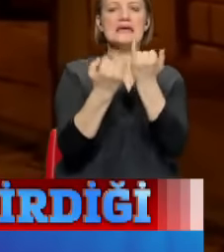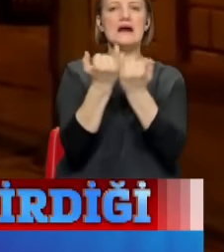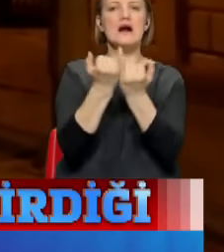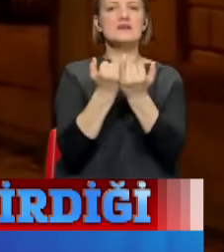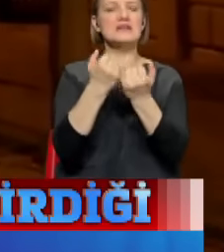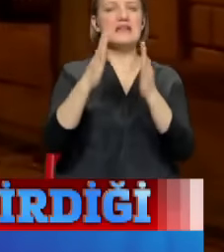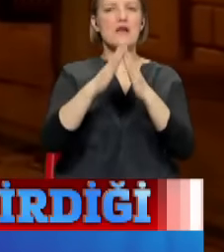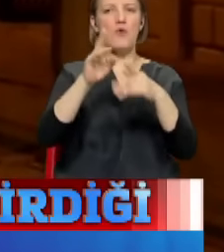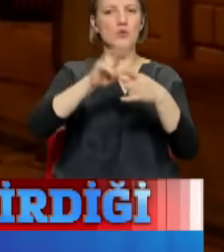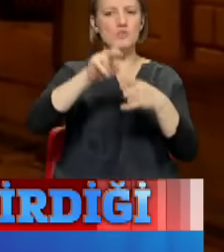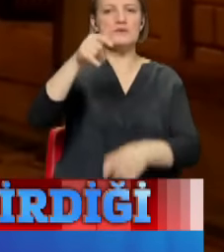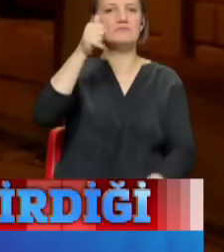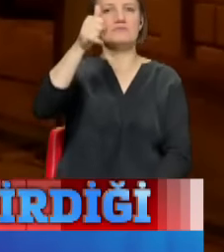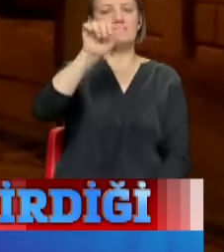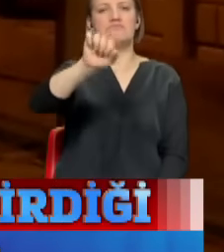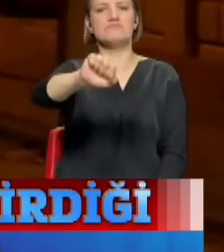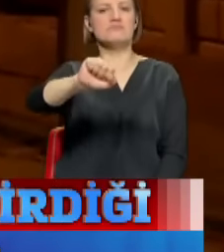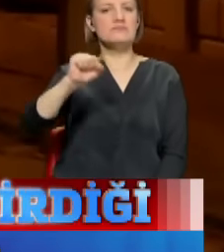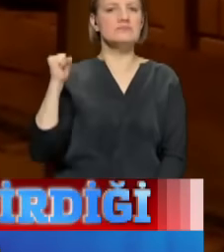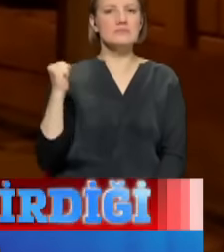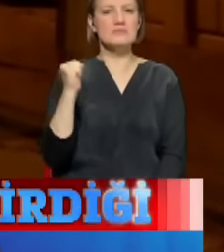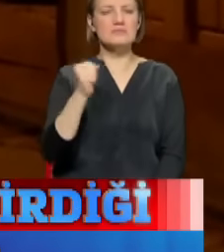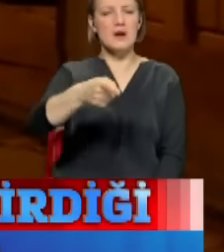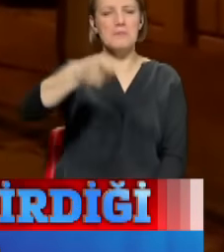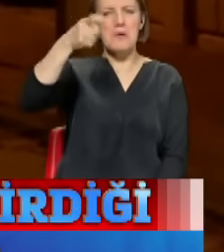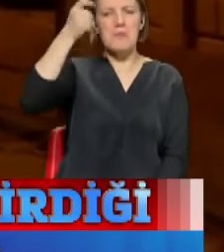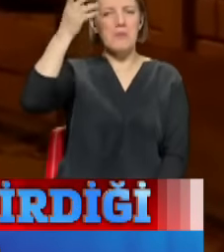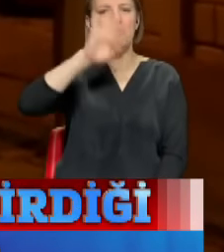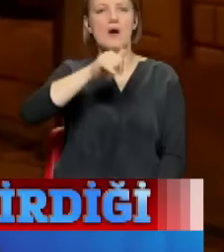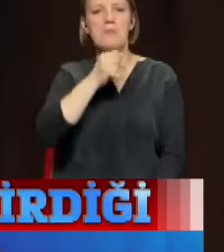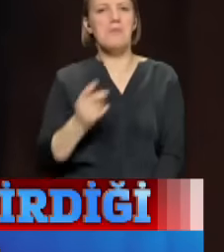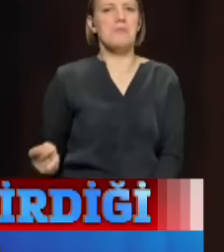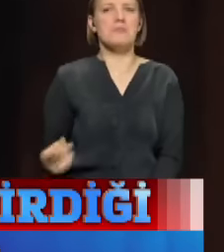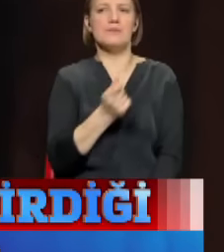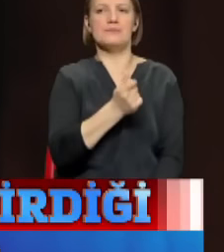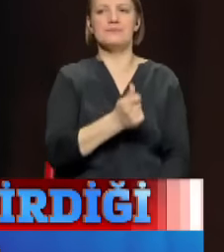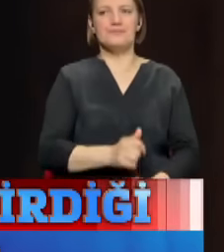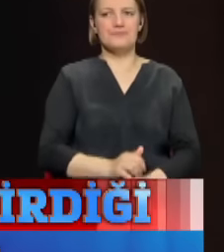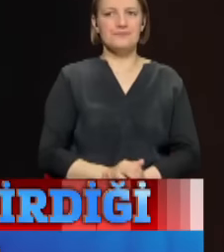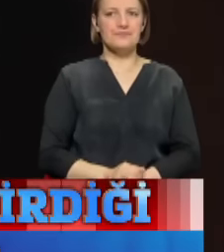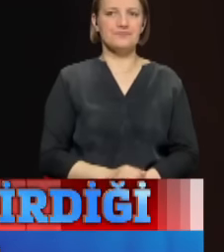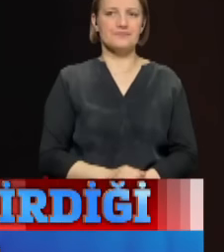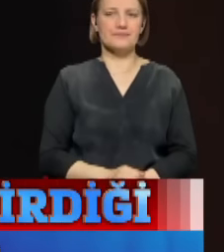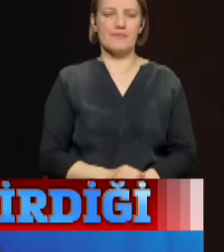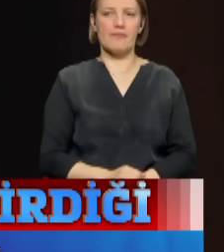zilini çaldı. Uğur Doğan kapıyı açtığında da ateş edip hızla uzaklaştı.